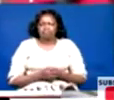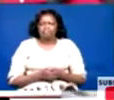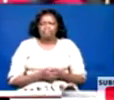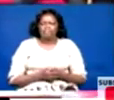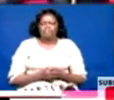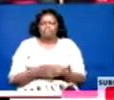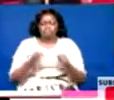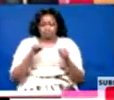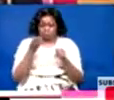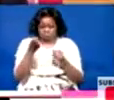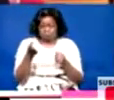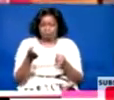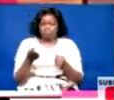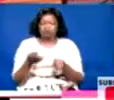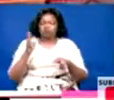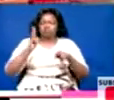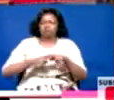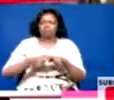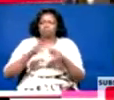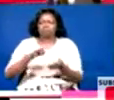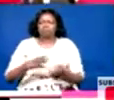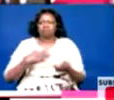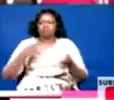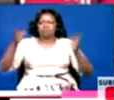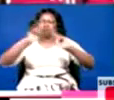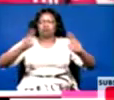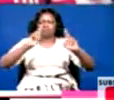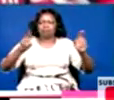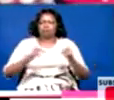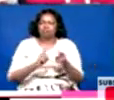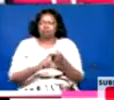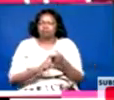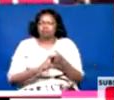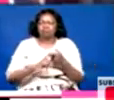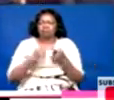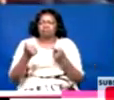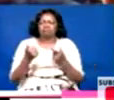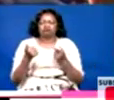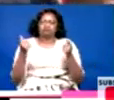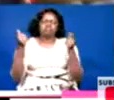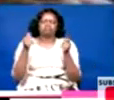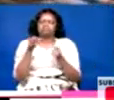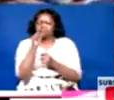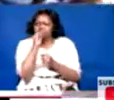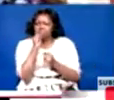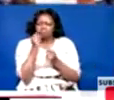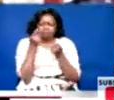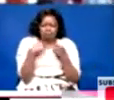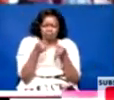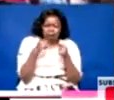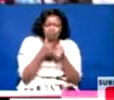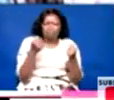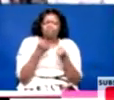jukwaa, viti vya wageni mashuhuri viko tayari, huko mazulia mekundu yakilazwa na vipaza sauti vikifanyiwa majaribio